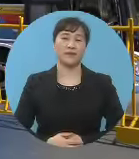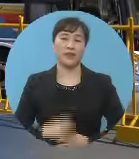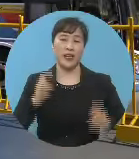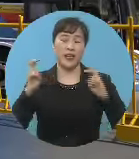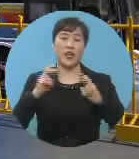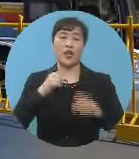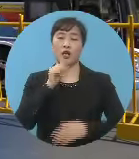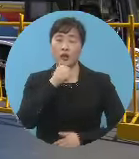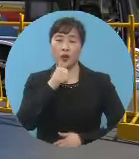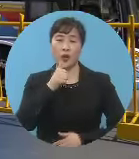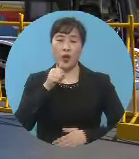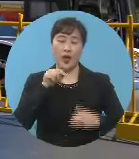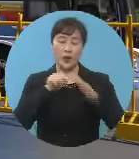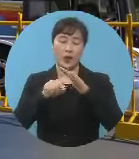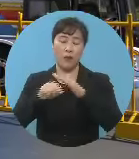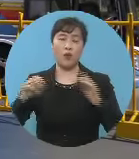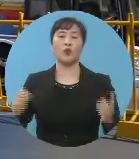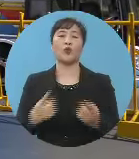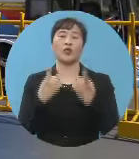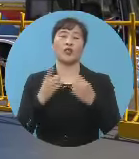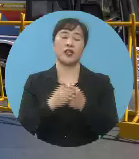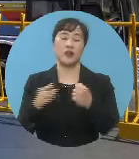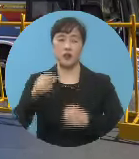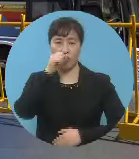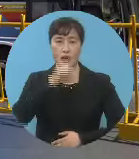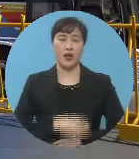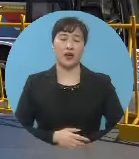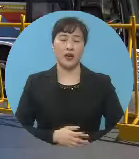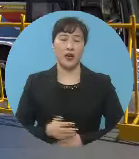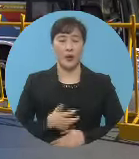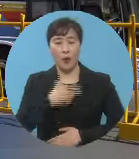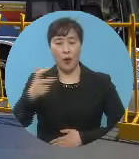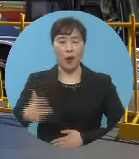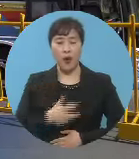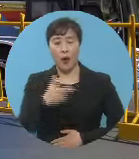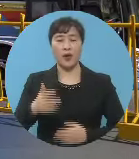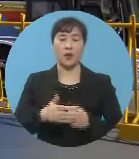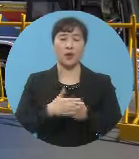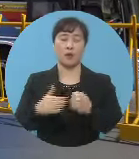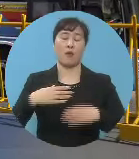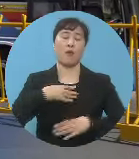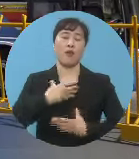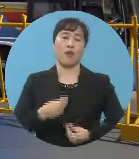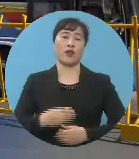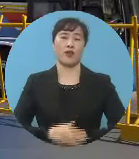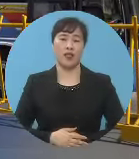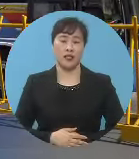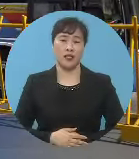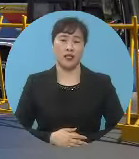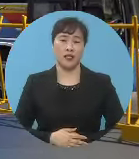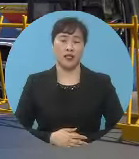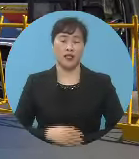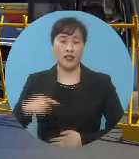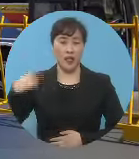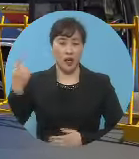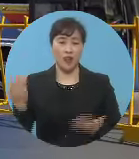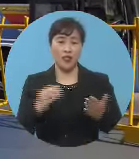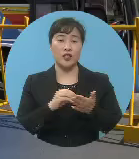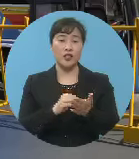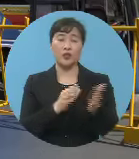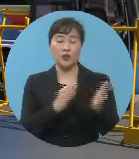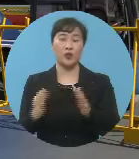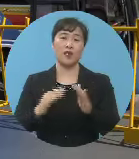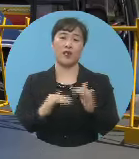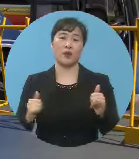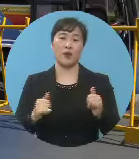소개와 탐방이 동시에 진행돼서 좋았고요. 버스로 이동하니까 굉장히 편하고 좋았습니다. 다음 취업